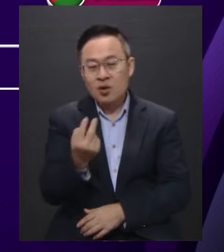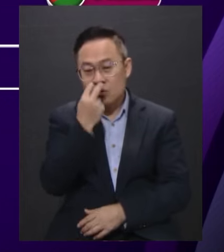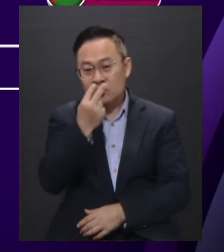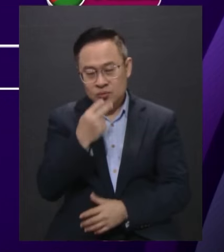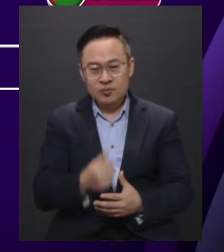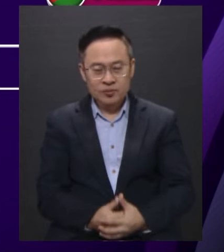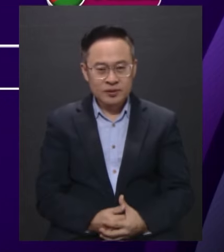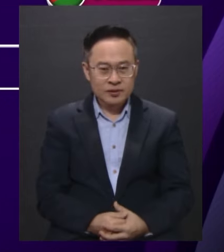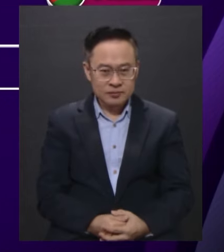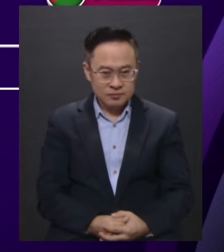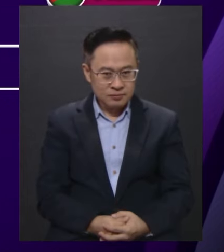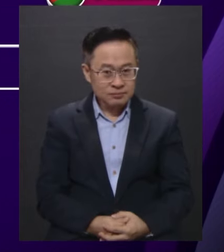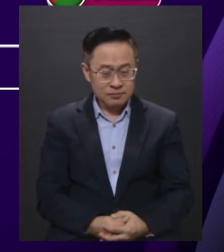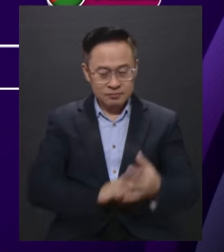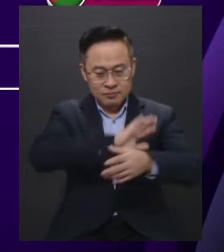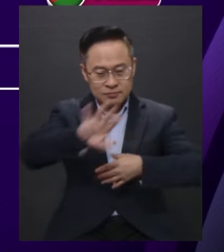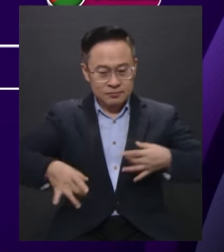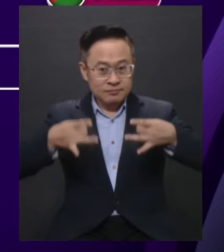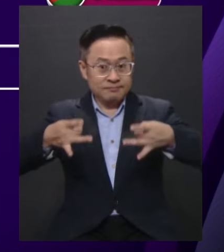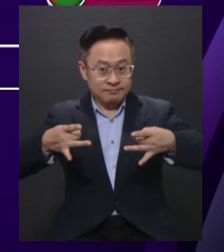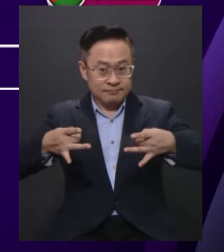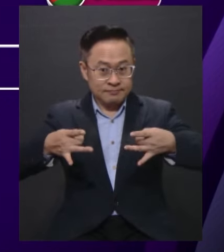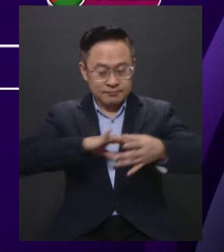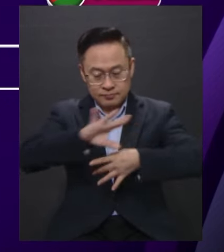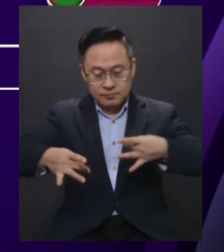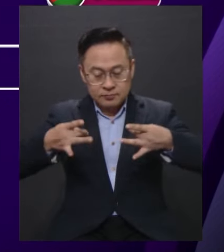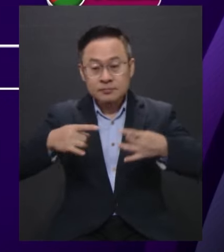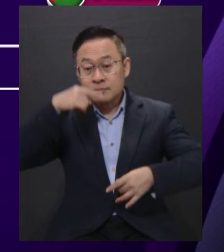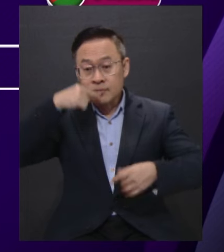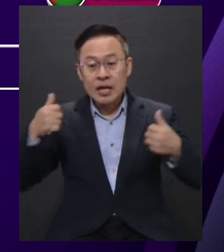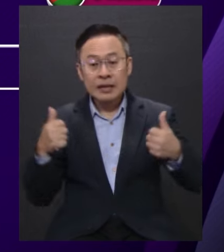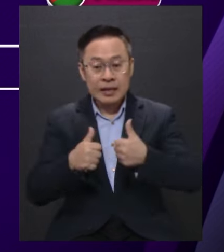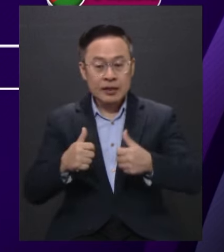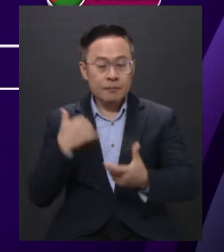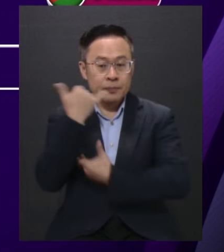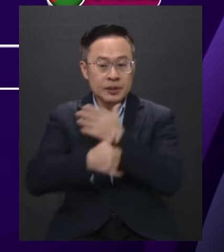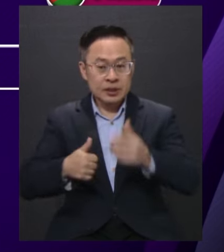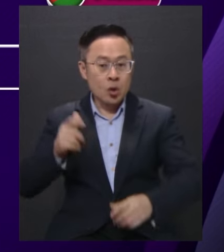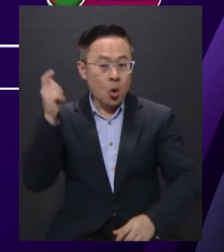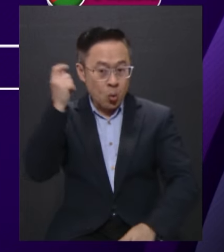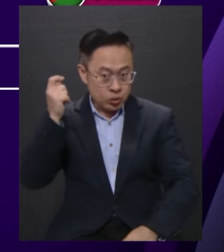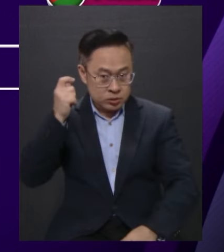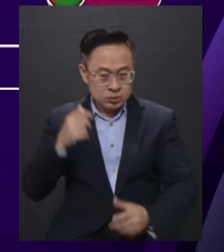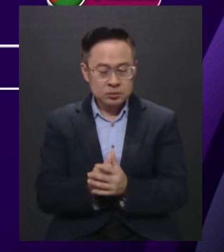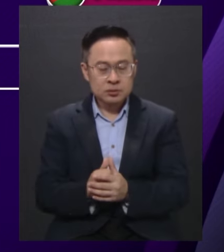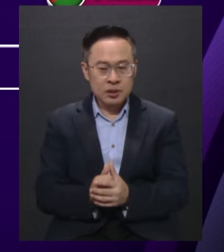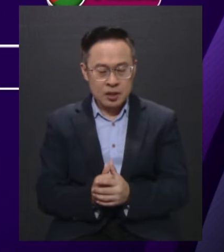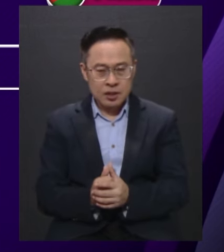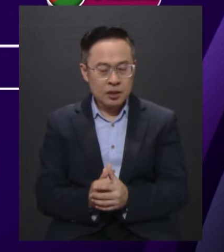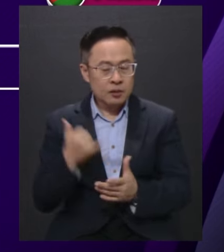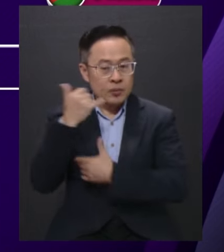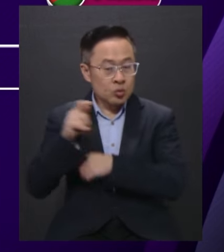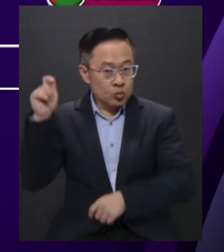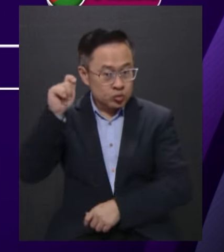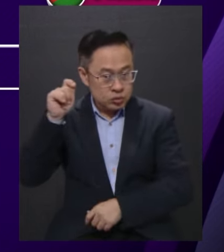าดูการประกบคู่กันสักหน่อยนะคะในรอบ16ทีมสุดท้ายนะคะไทยจะเจอกับอุซเบกิสถานนะคะซึ่งก็อยู่สาย